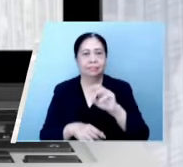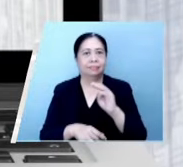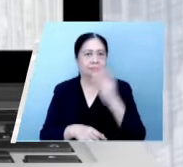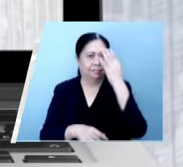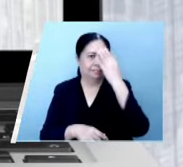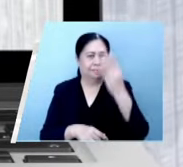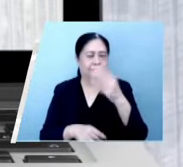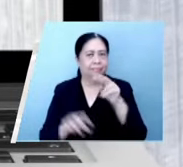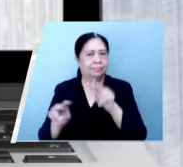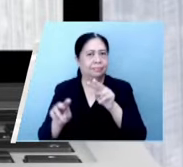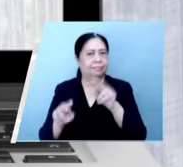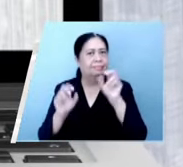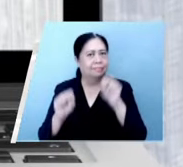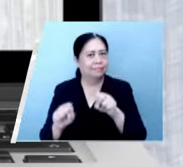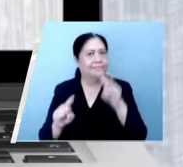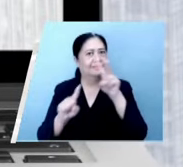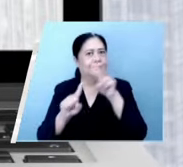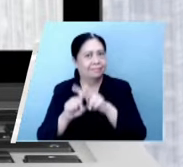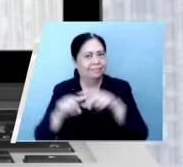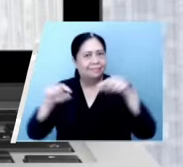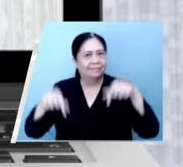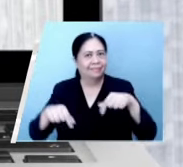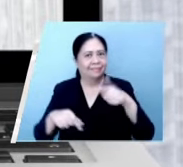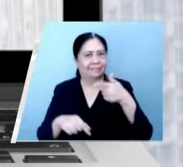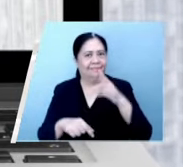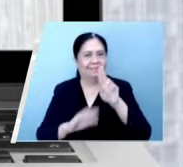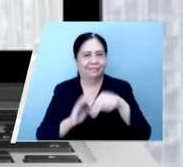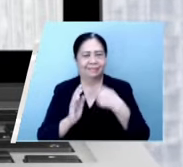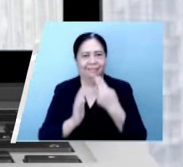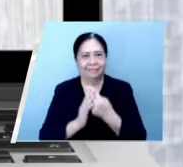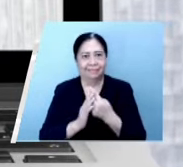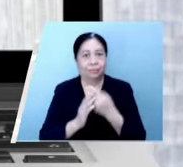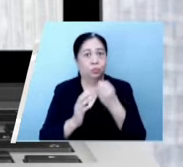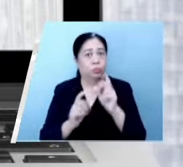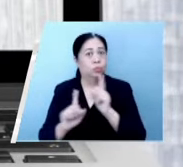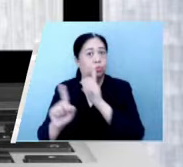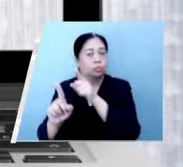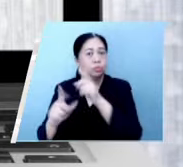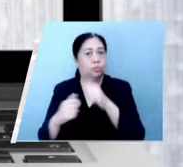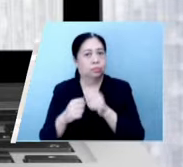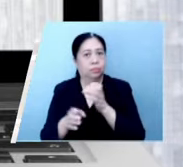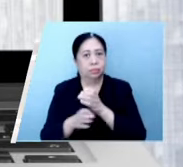pang pwedeng applyan dito sa 24 oras o magpunta sa